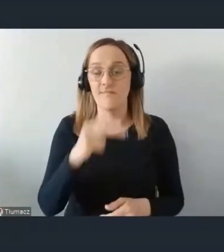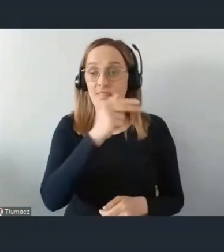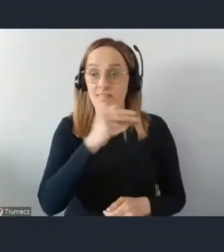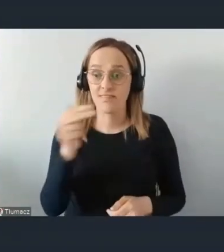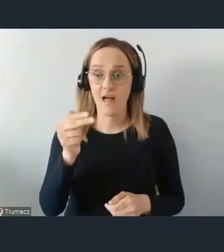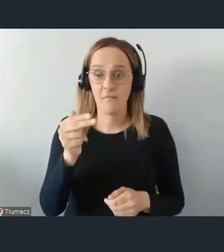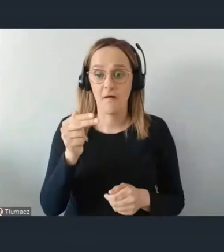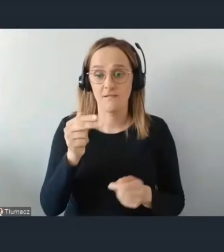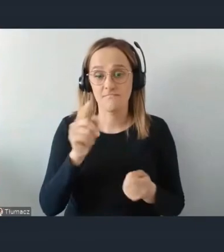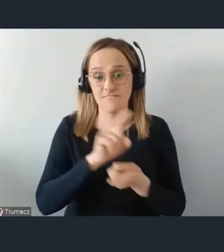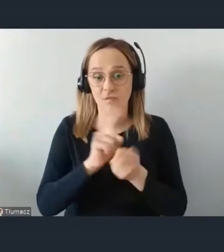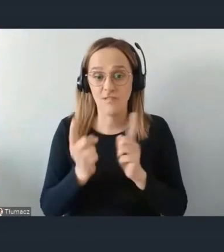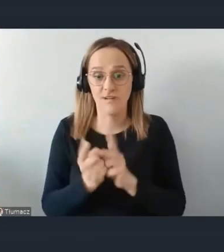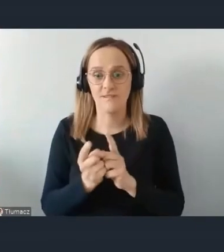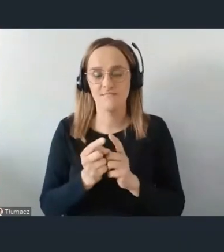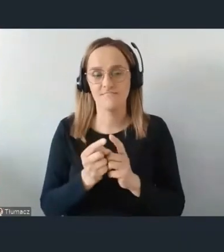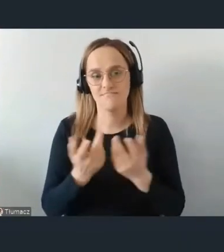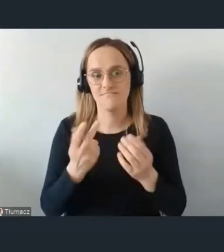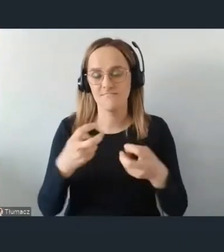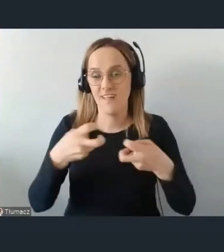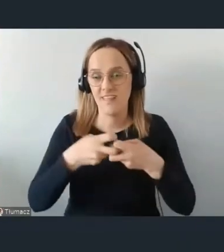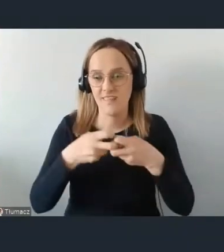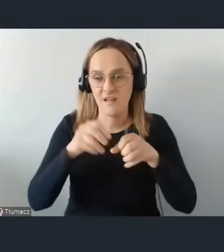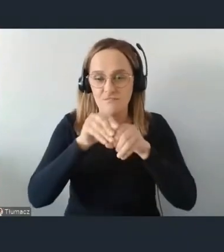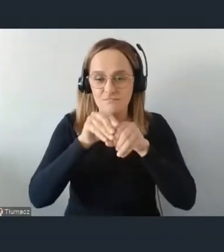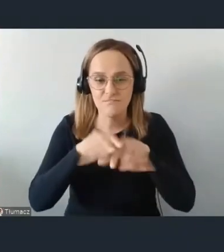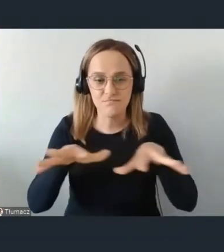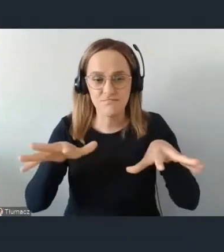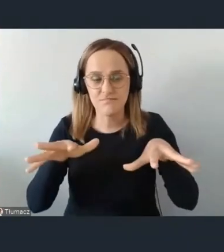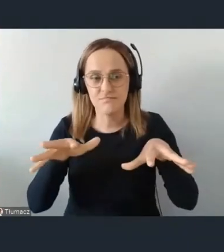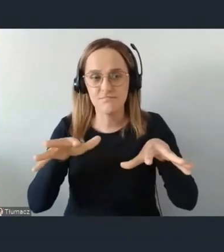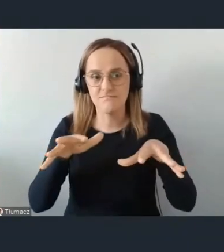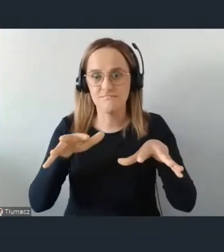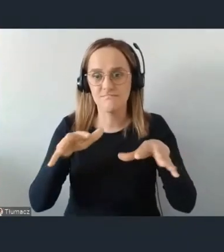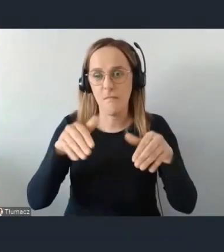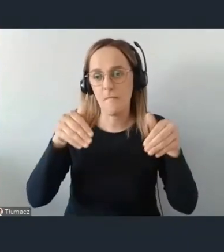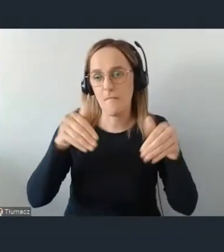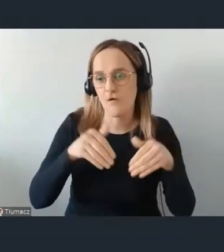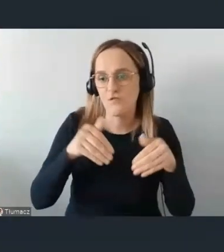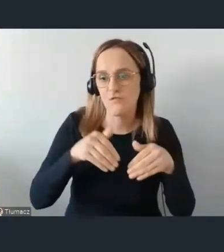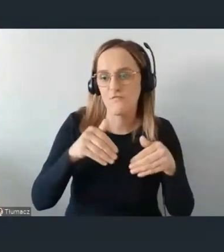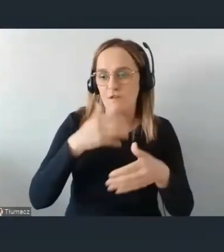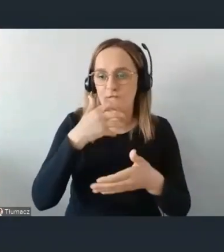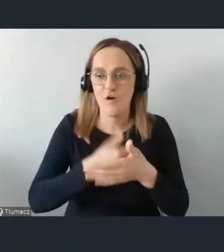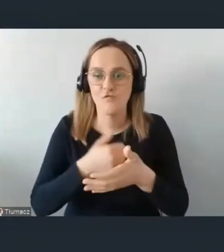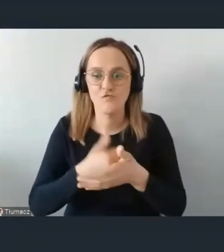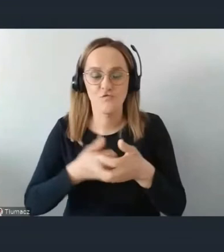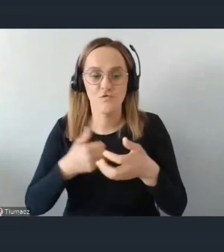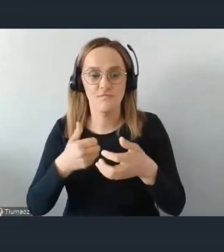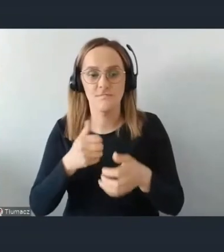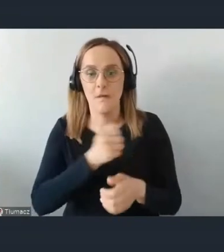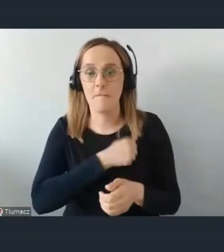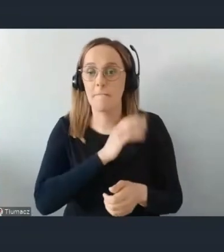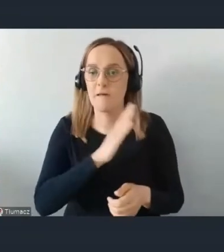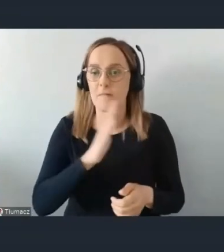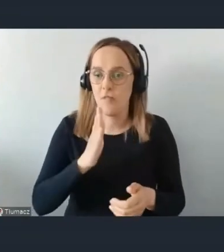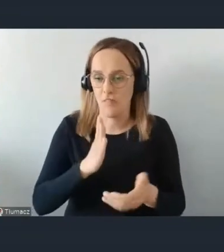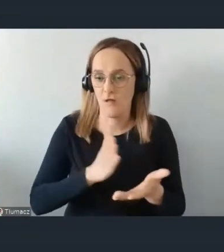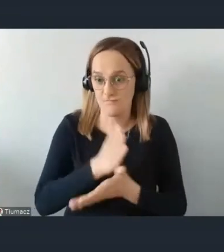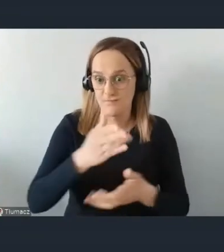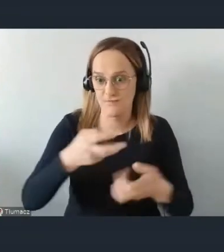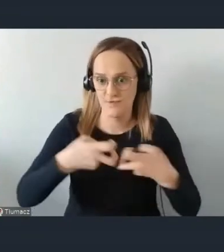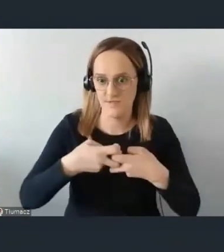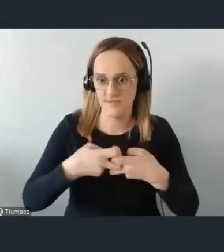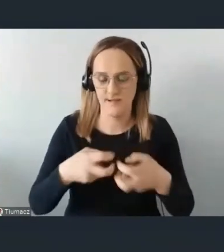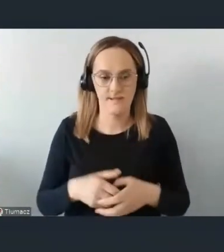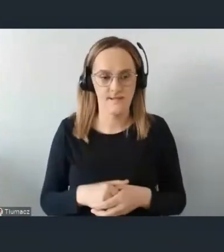dzisiejszego spotkania jest wirtualna i rozszerzona rzeczywistość oraz jej możliwości wykorzystania w bibliotece.